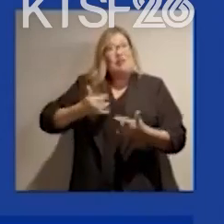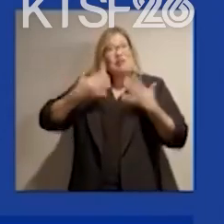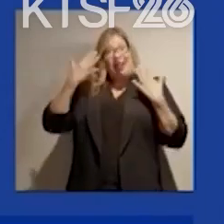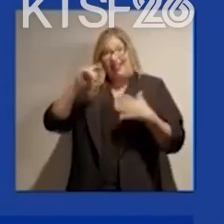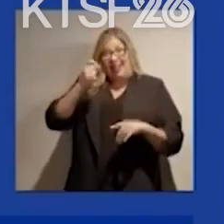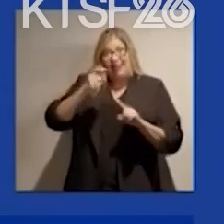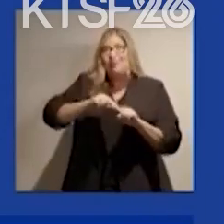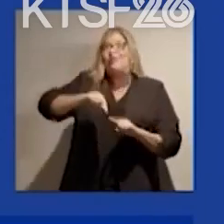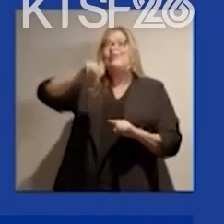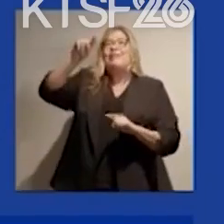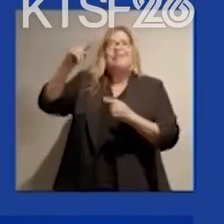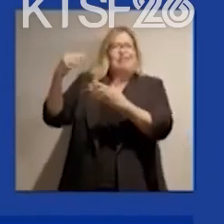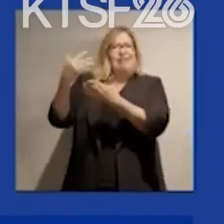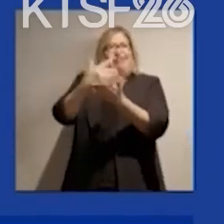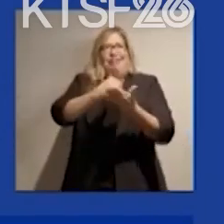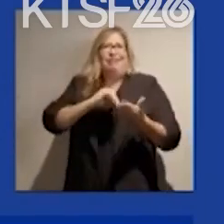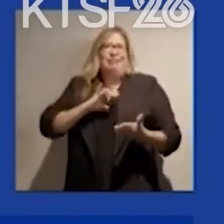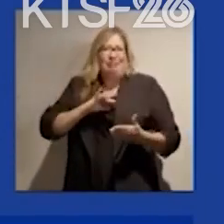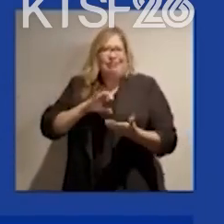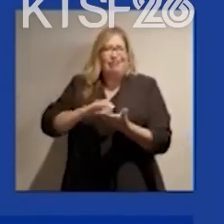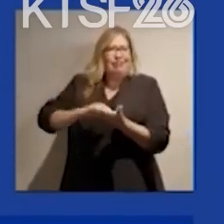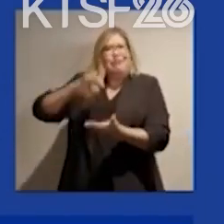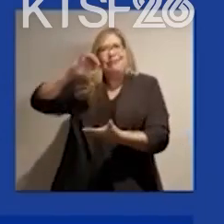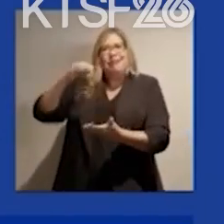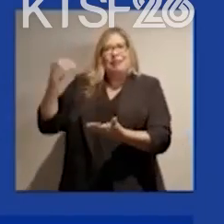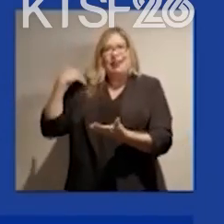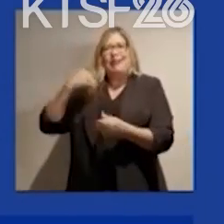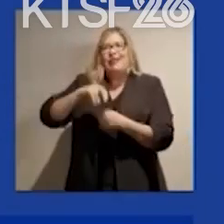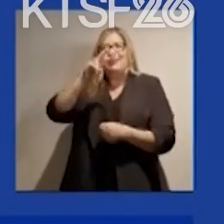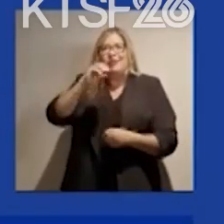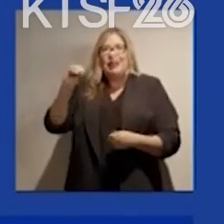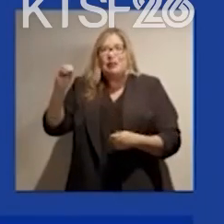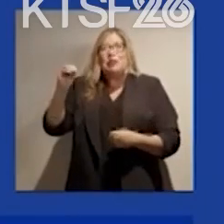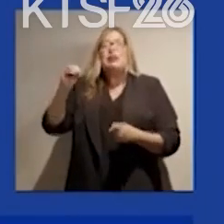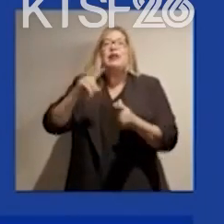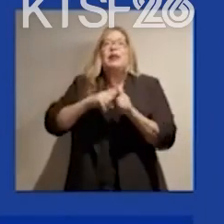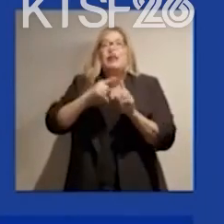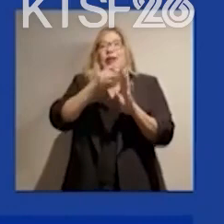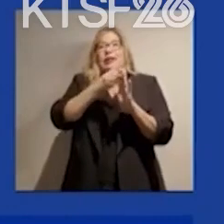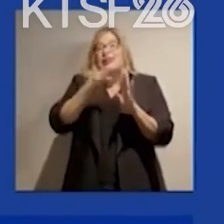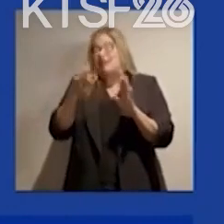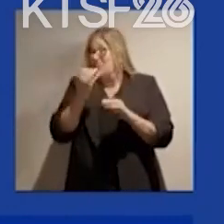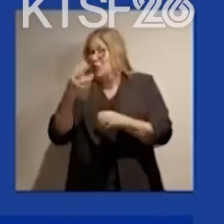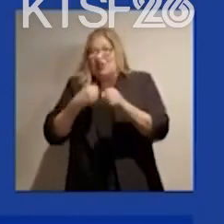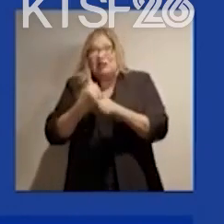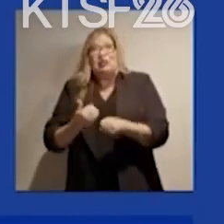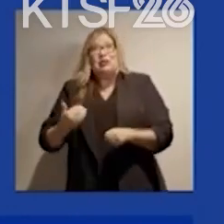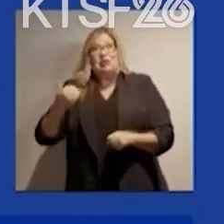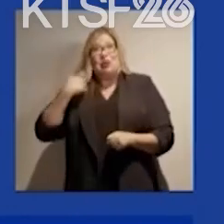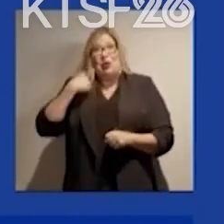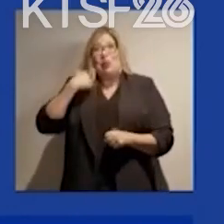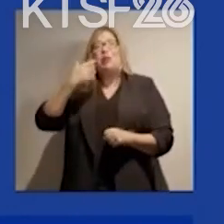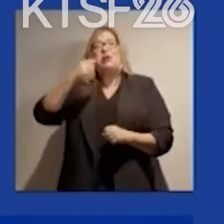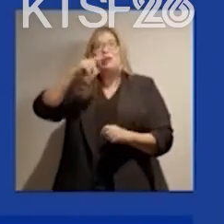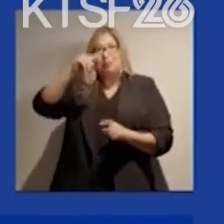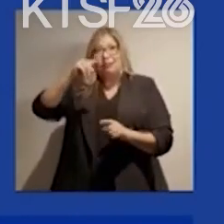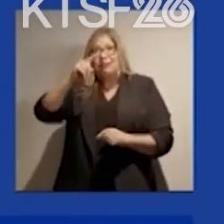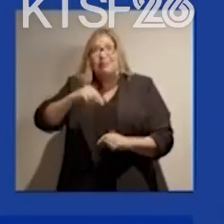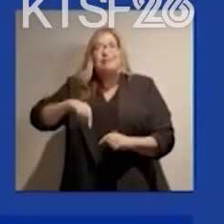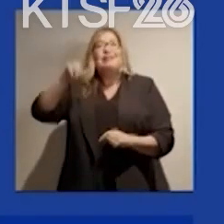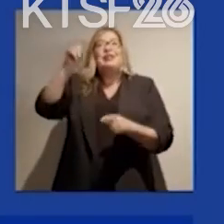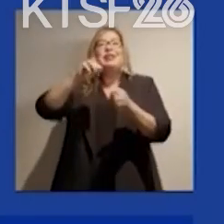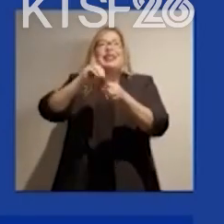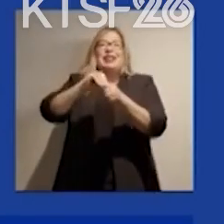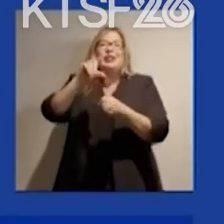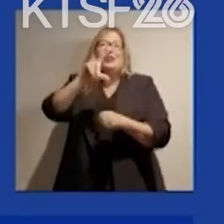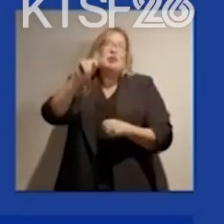幅度，因为加州严重依赖最高收入者税收。图表显示，疫情发生的2021-2022年，加州资本